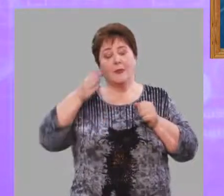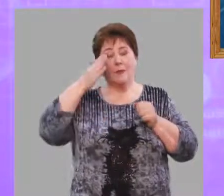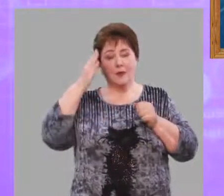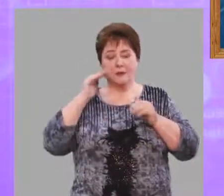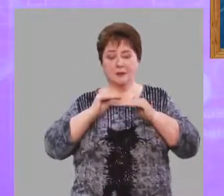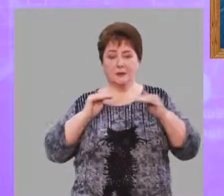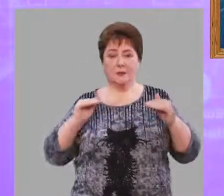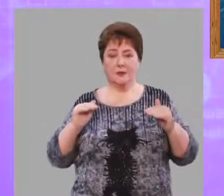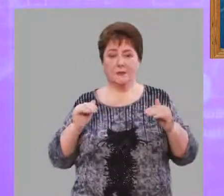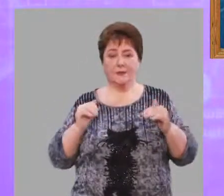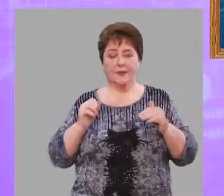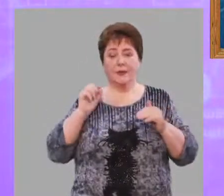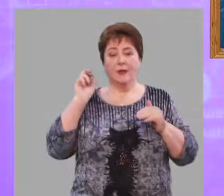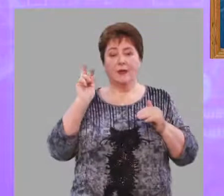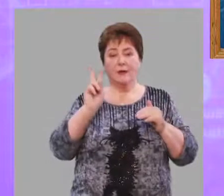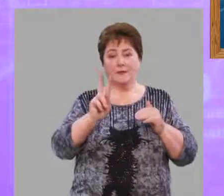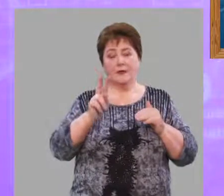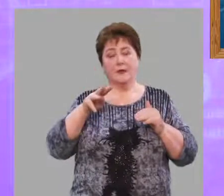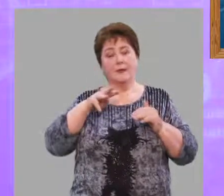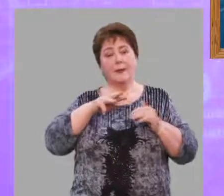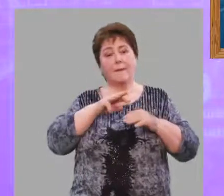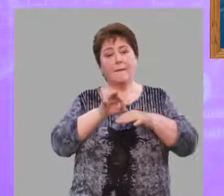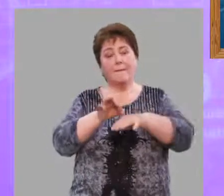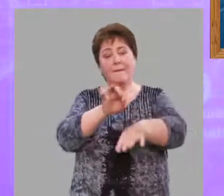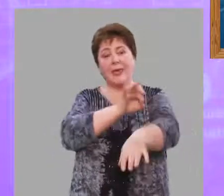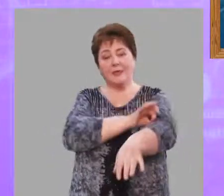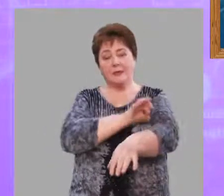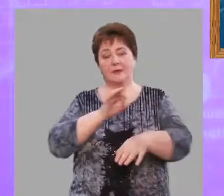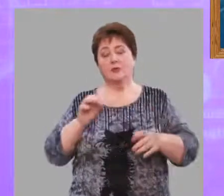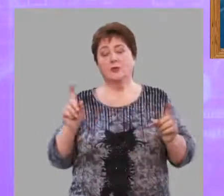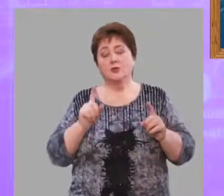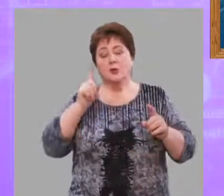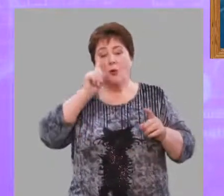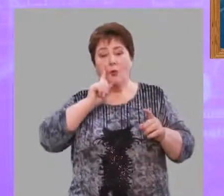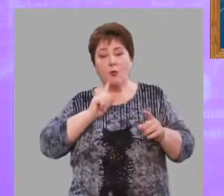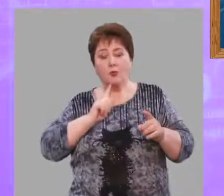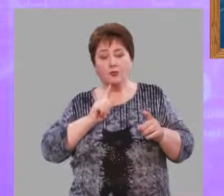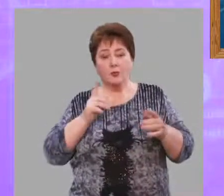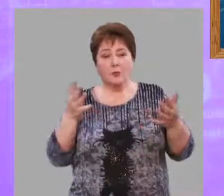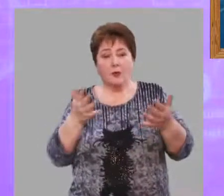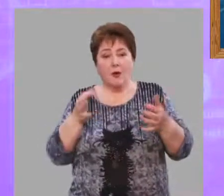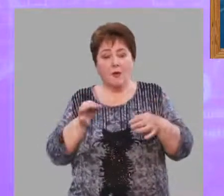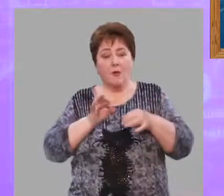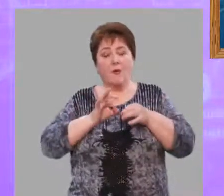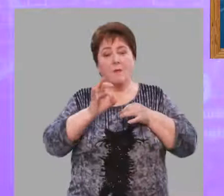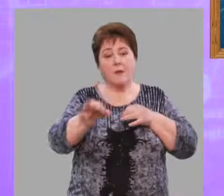Молодцы! Квадратный метр. Что удобно измерять такой меркой?